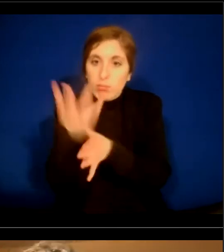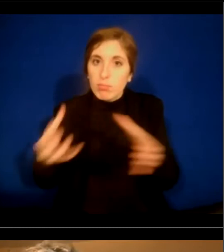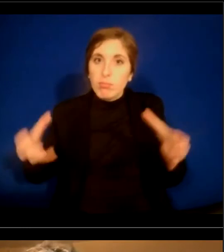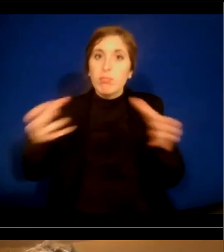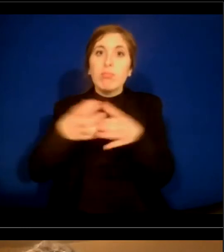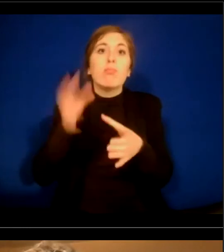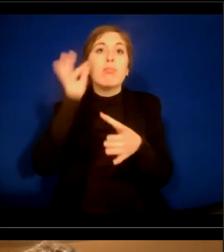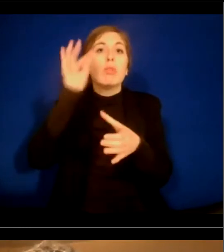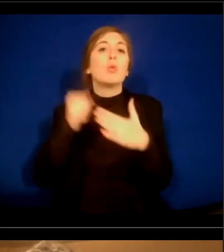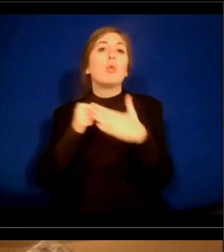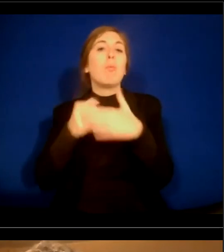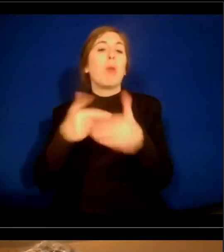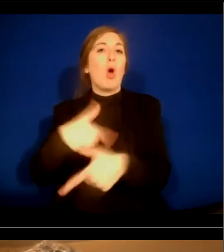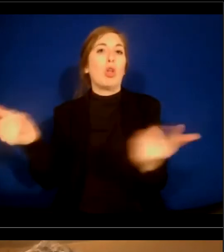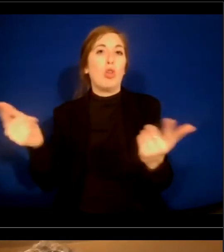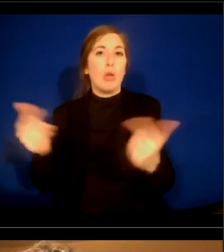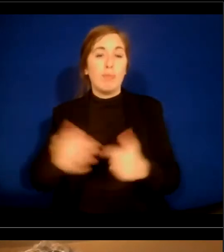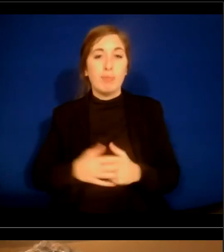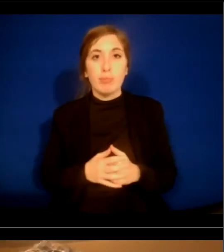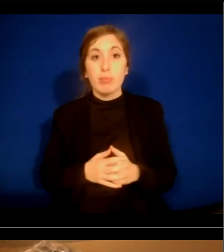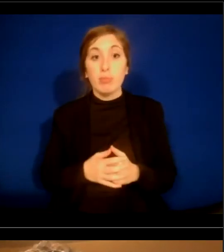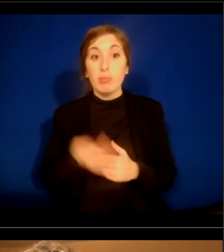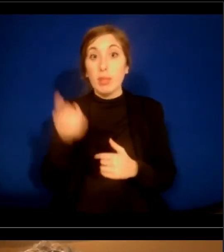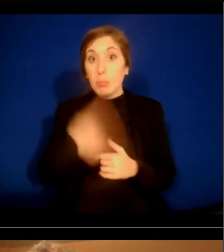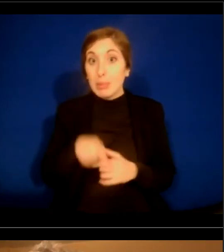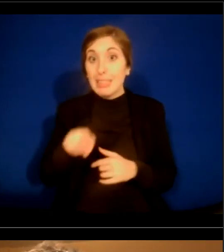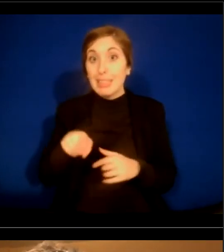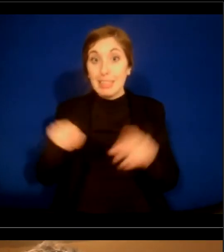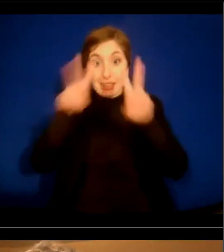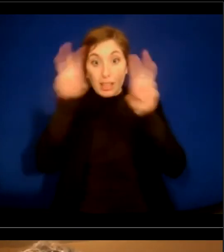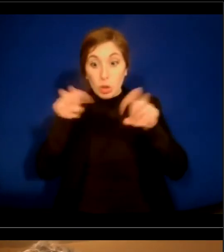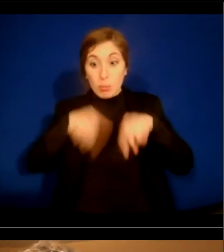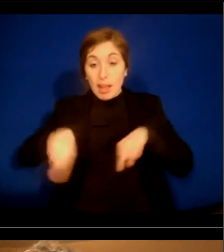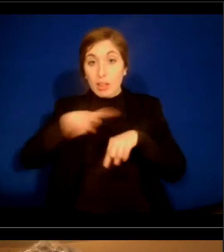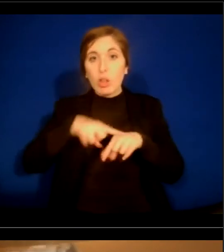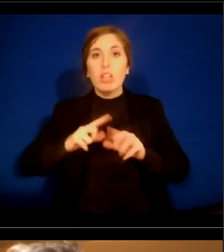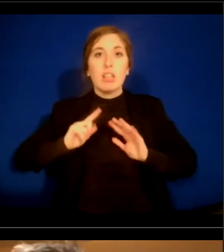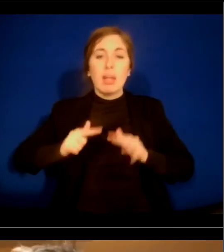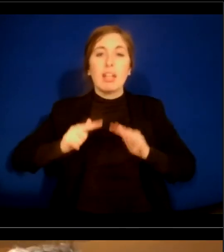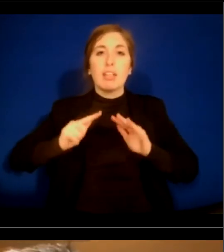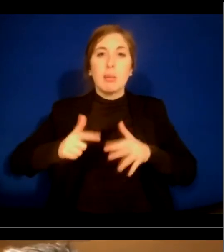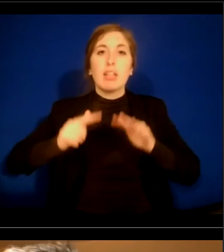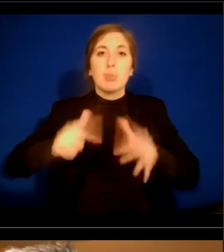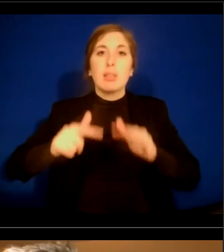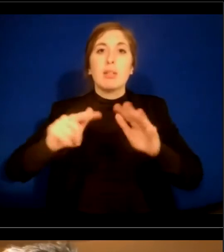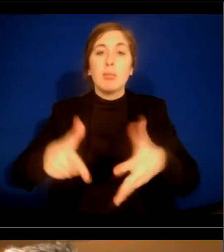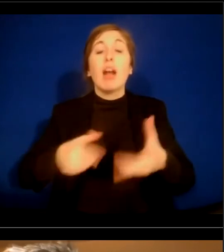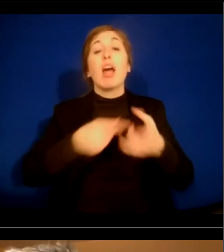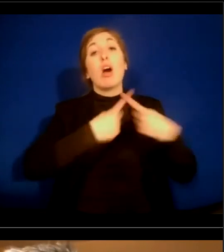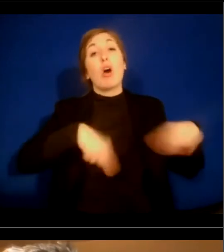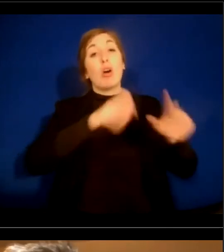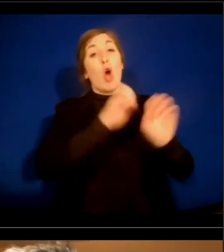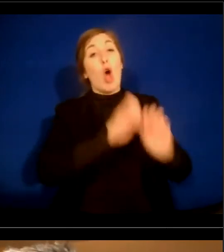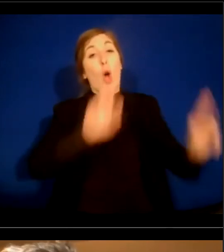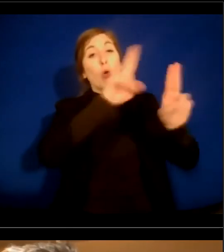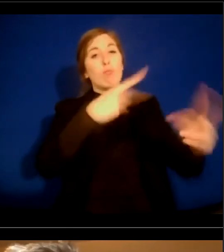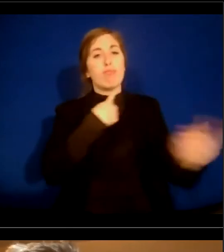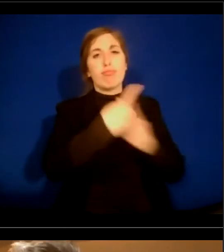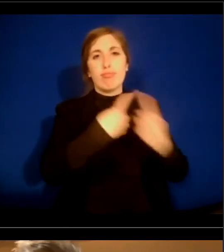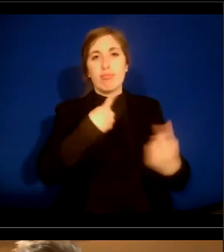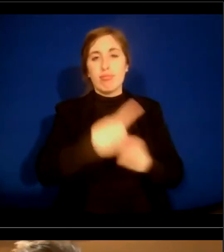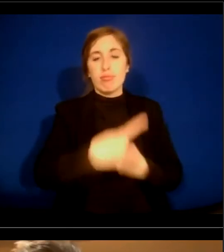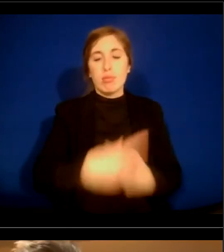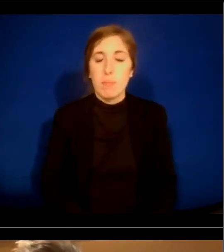capillare, no? Arrivano fino ai piccoli paeselli in cui poi magari non arriva la psicologia dell'emergenza, ma c'è